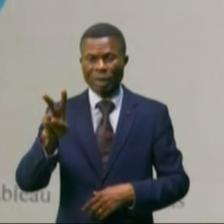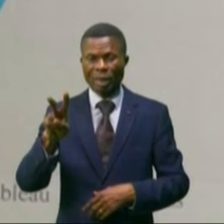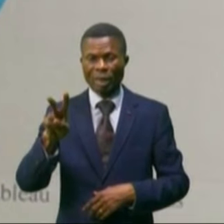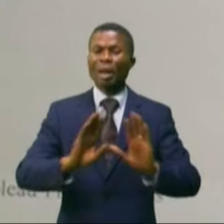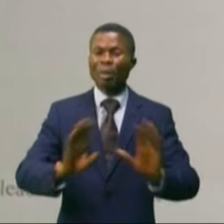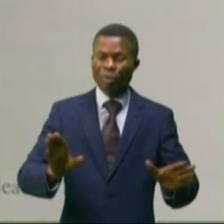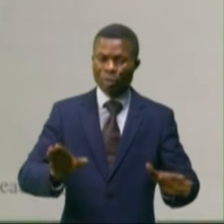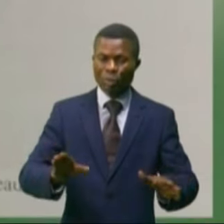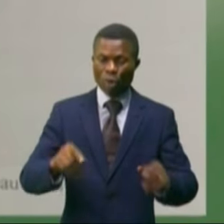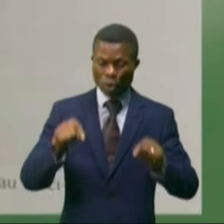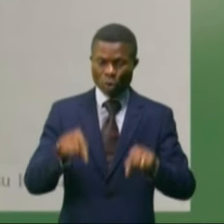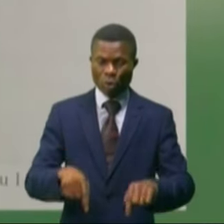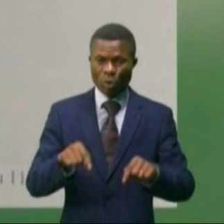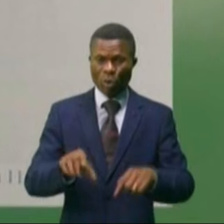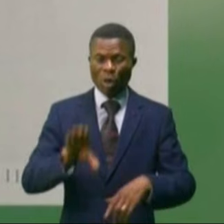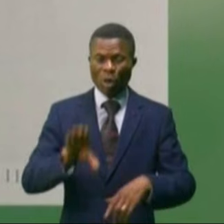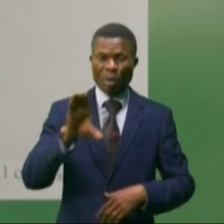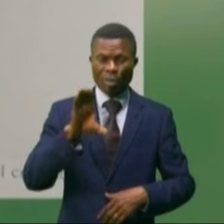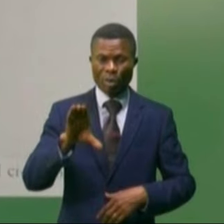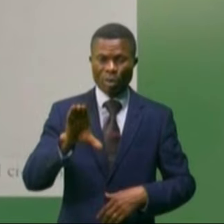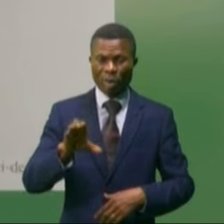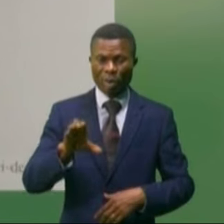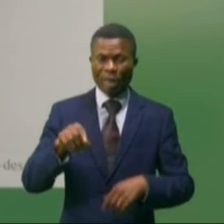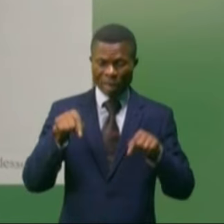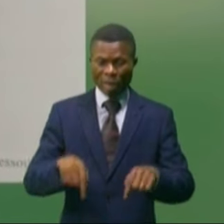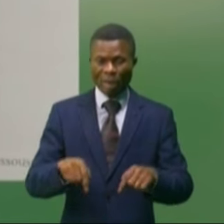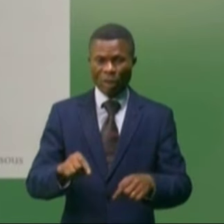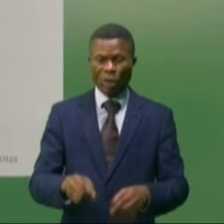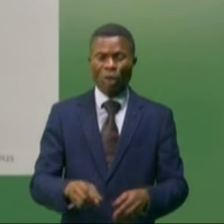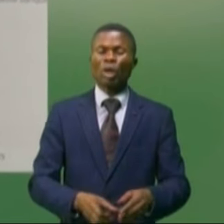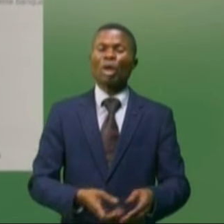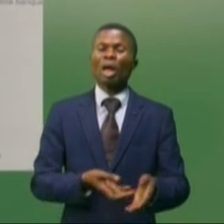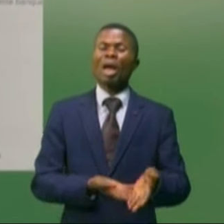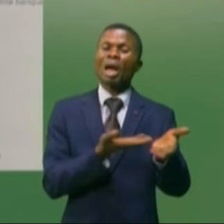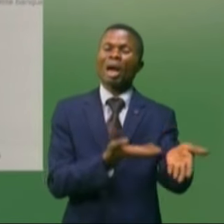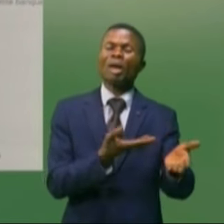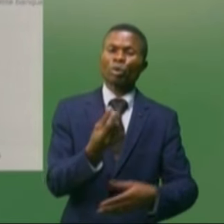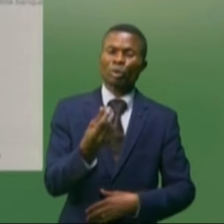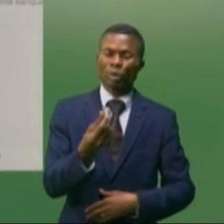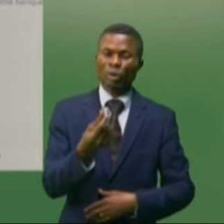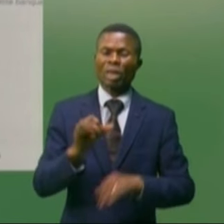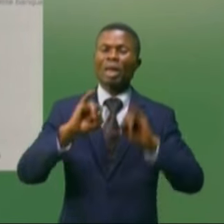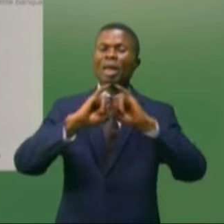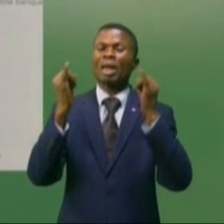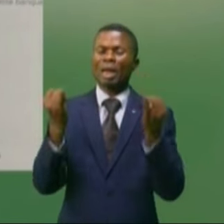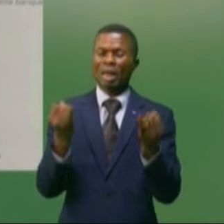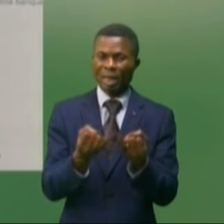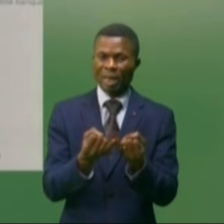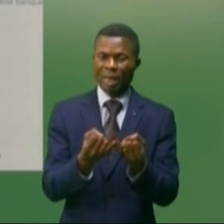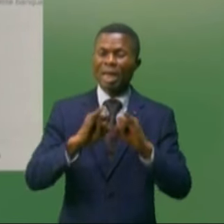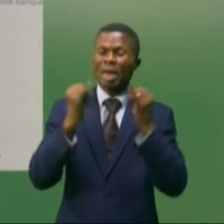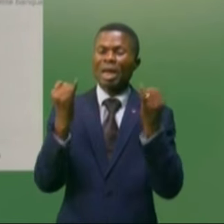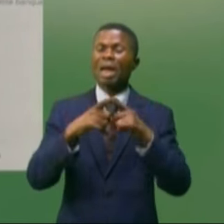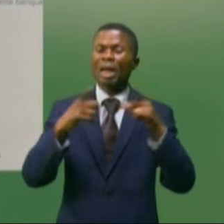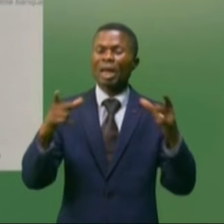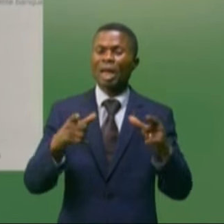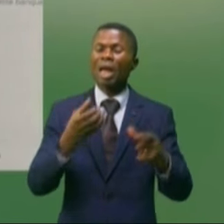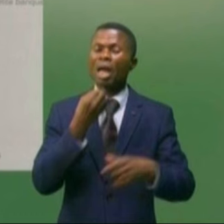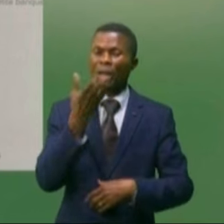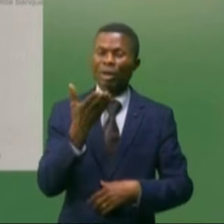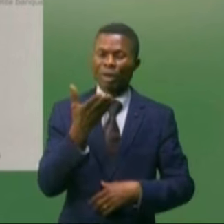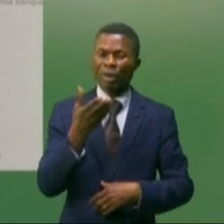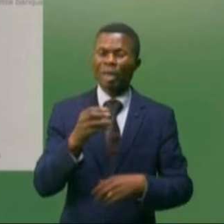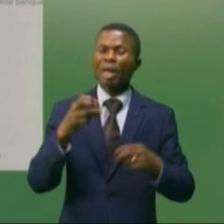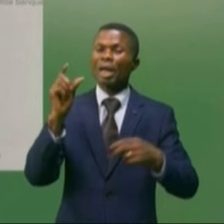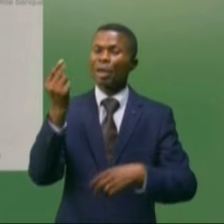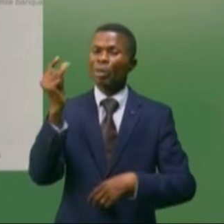qu'a aujourd'hui une banque ou une de nos banques à financer en fait nos industries, les sociétés qui sont dans les grandes industries comme le secteur